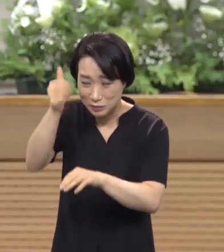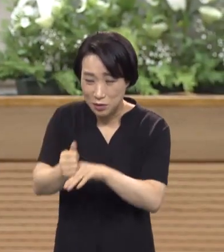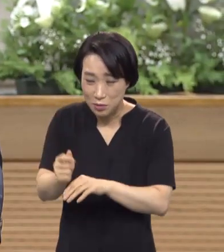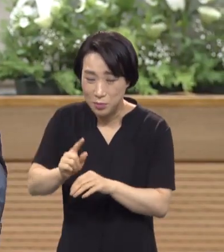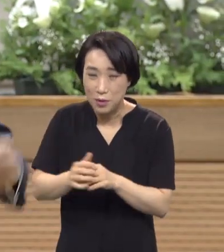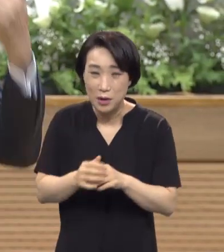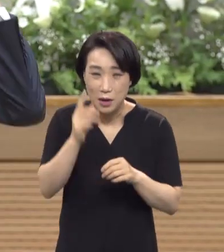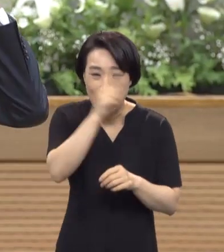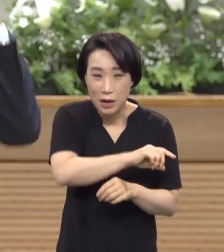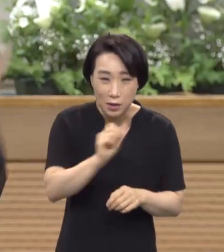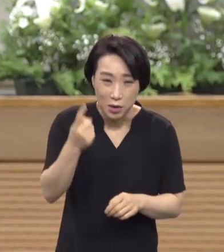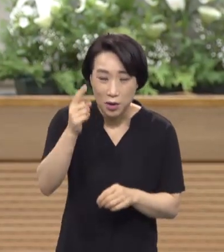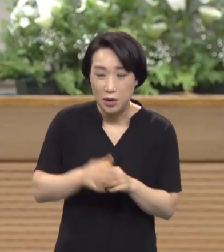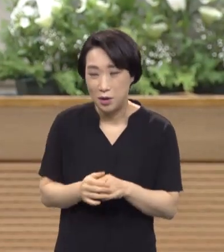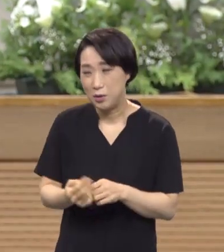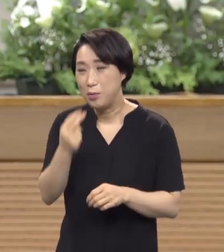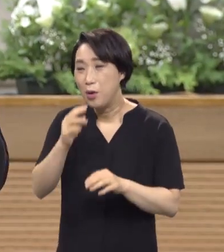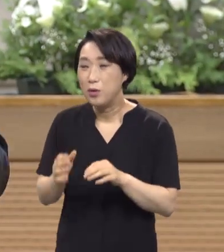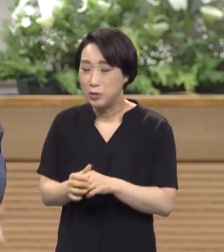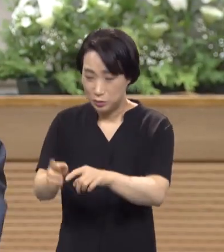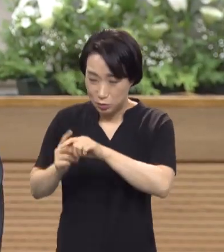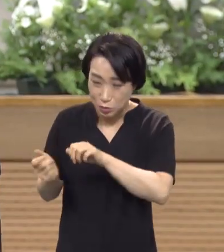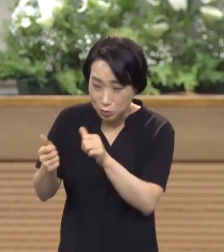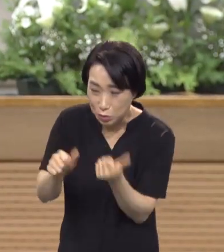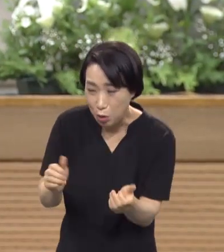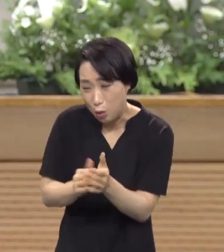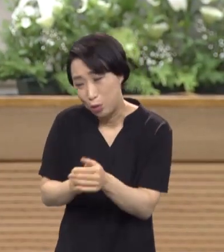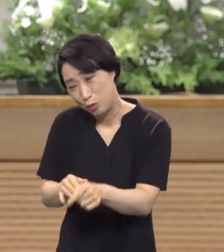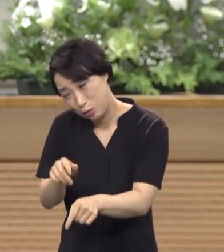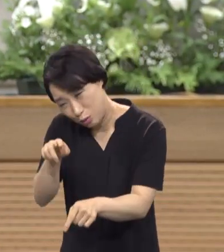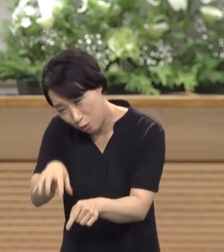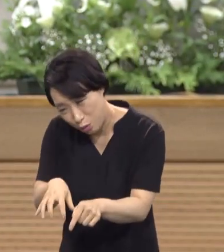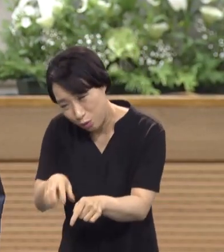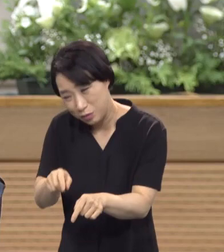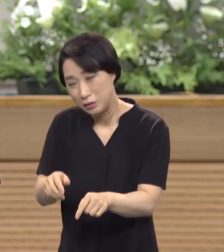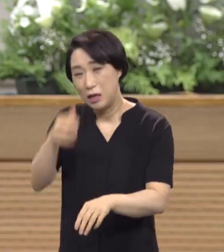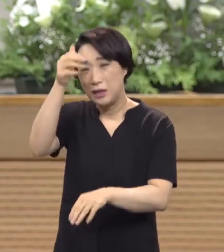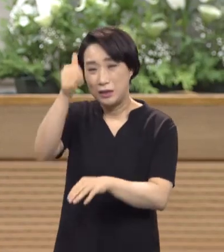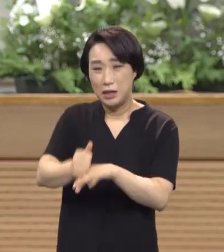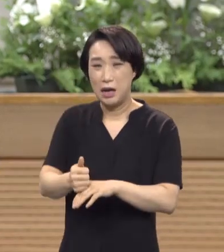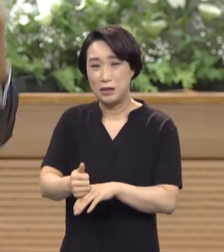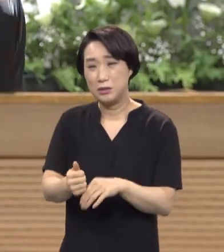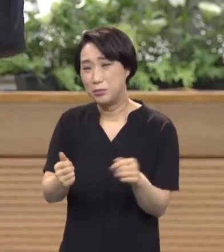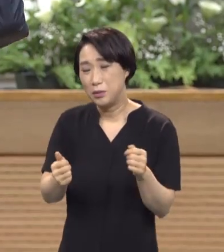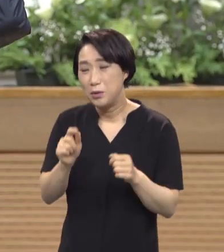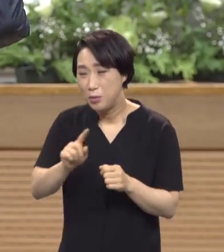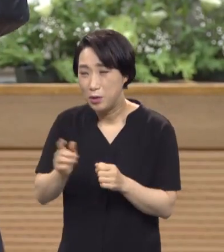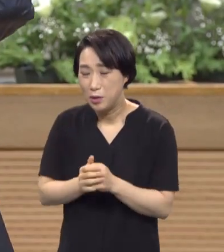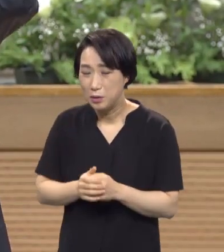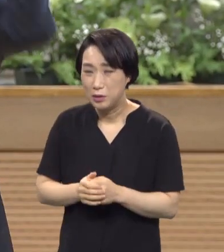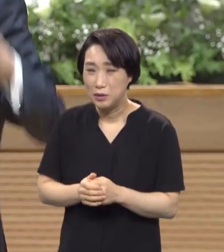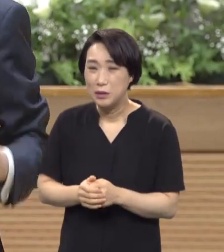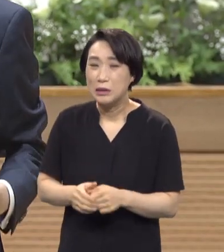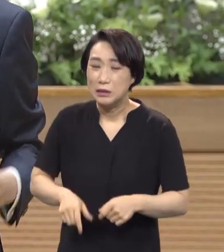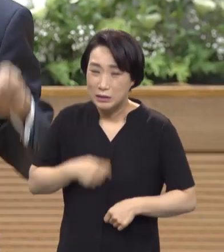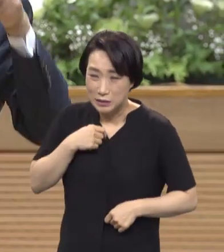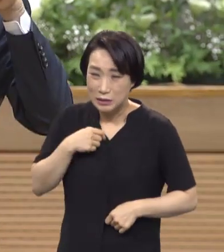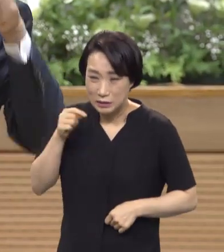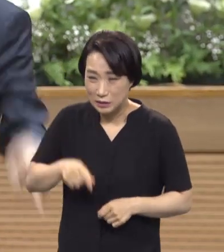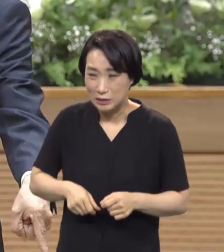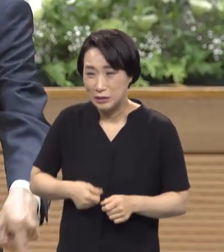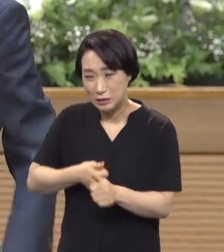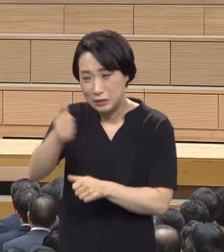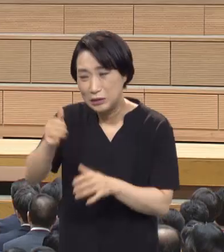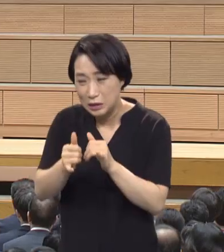악 앞에 자기 목숨에 순교를 당했으나 끝까지 굴복하지 않고 의인은 이긴 승리자가